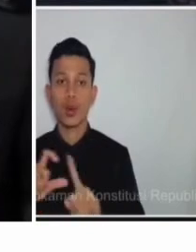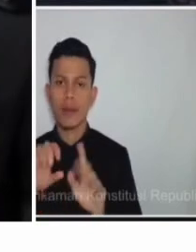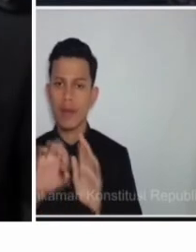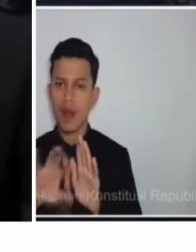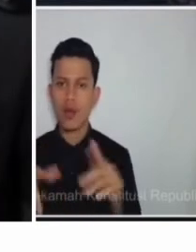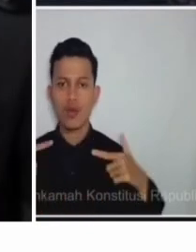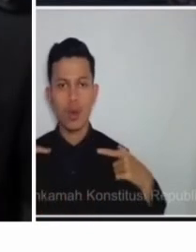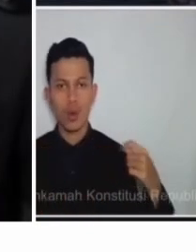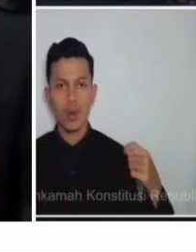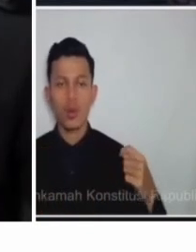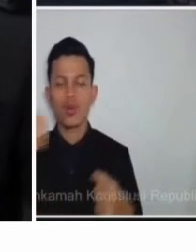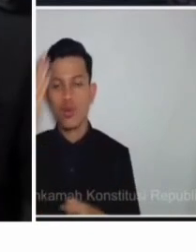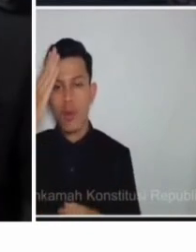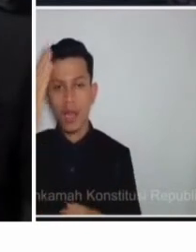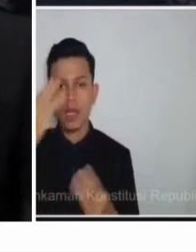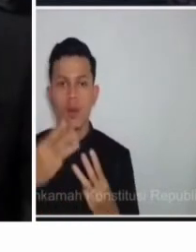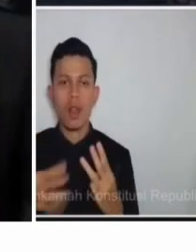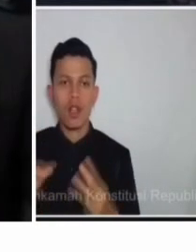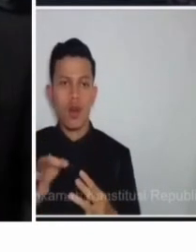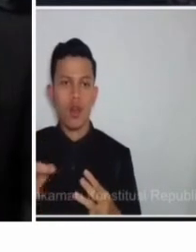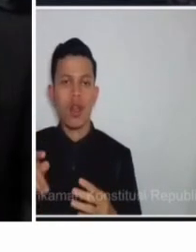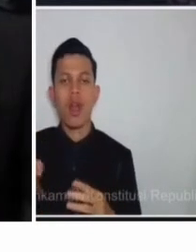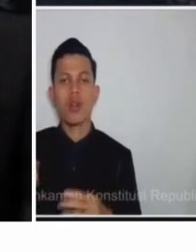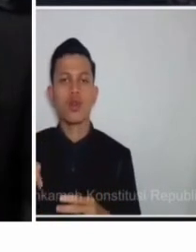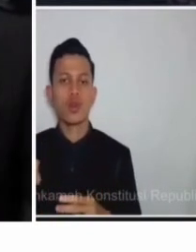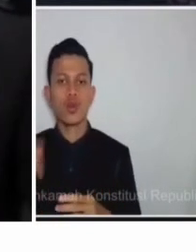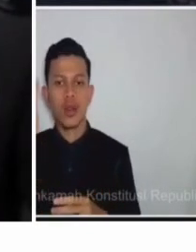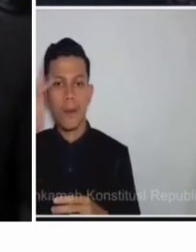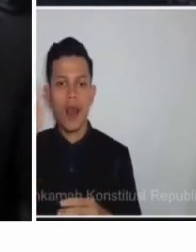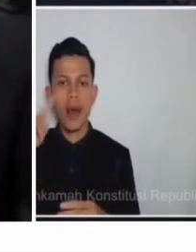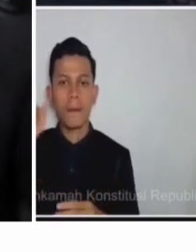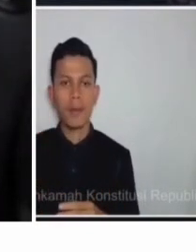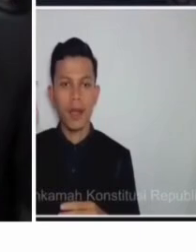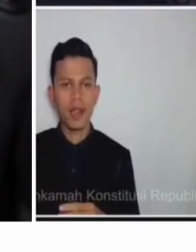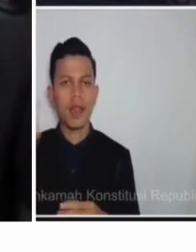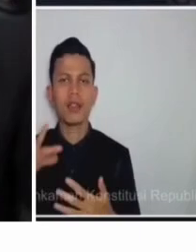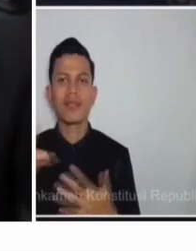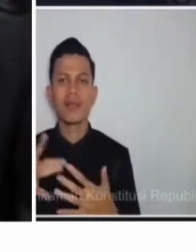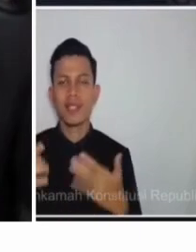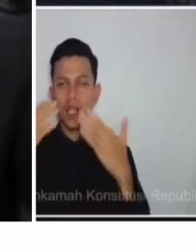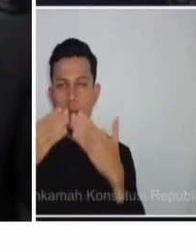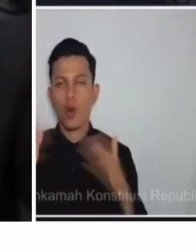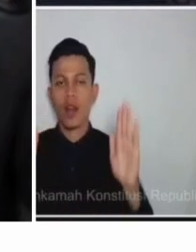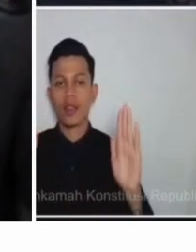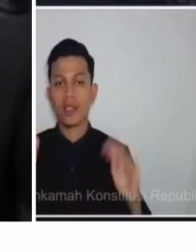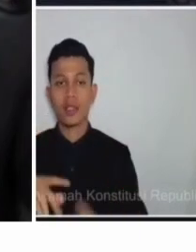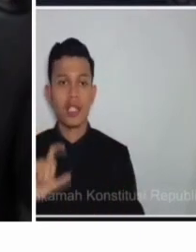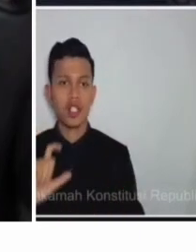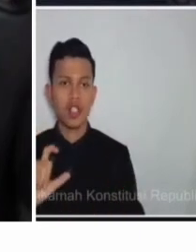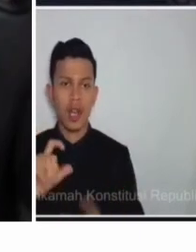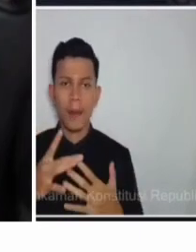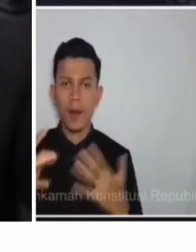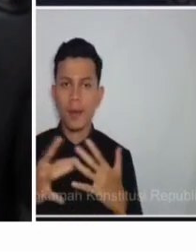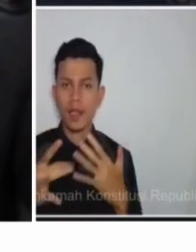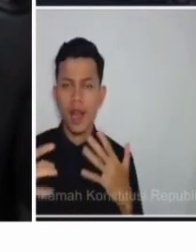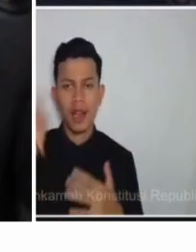mengikat lalu norma tersebut diturunkan di dalam undang-undang yang mengatur tentang Mahkamah Konstitusi yaitu undang-undang Nomor